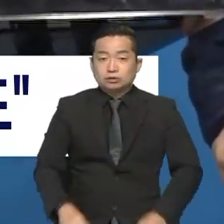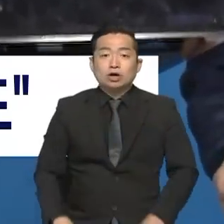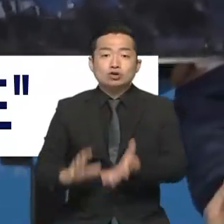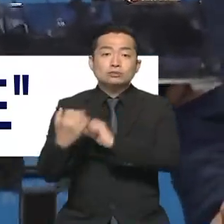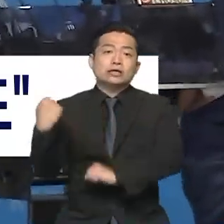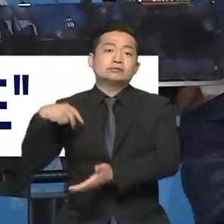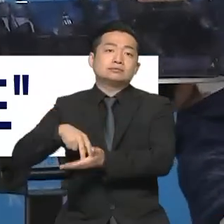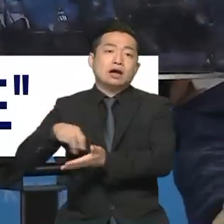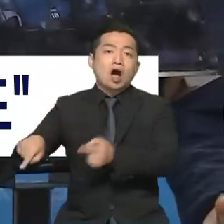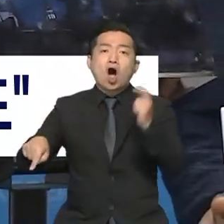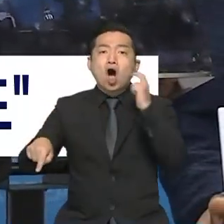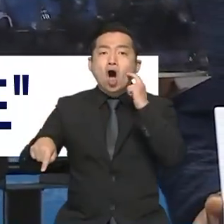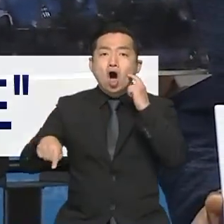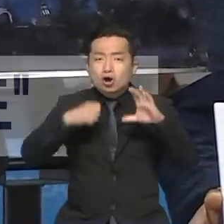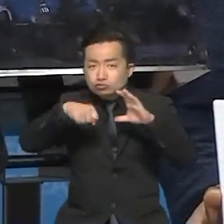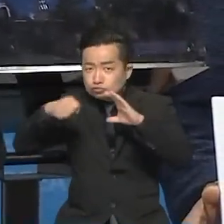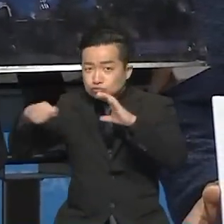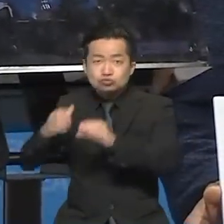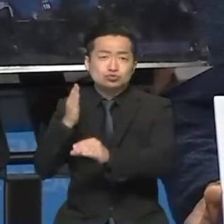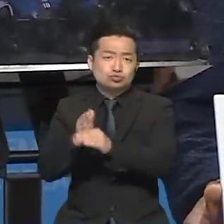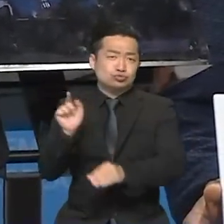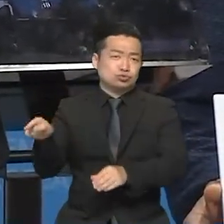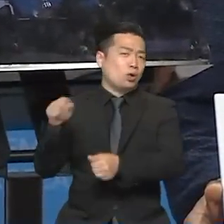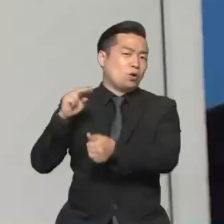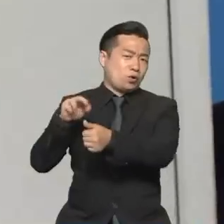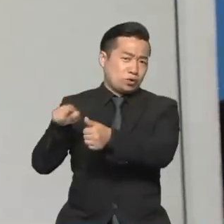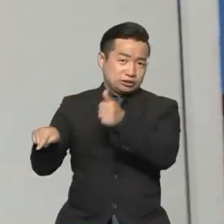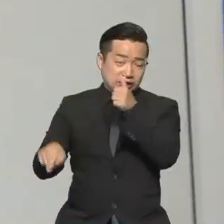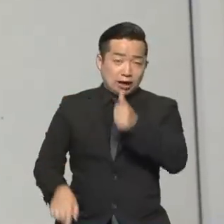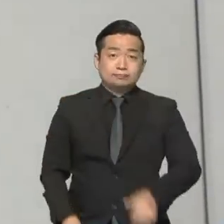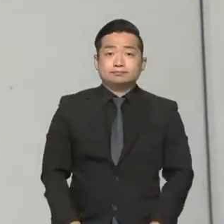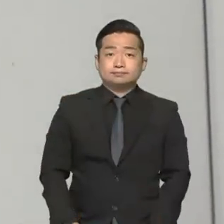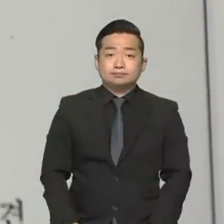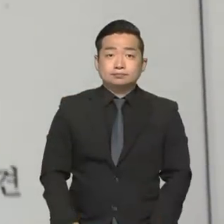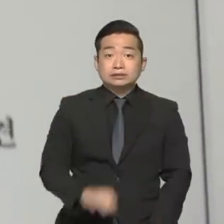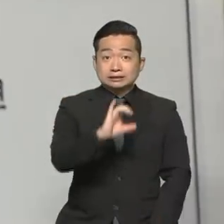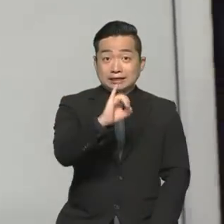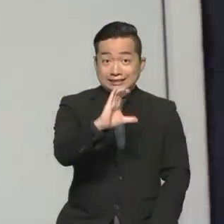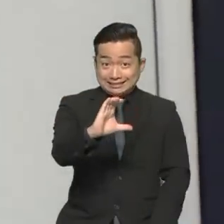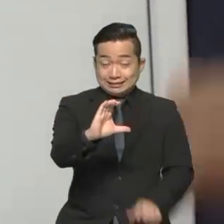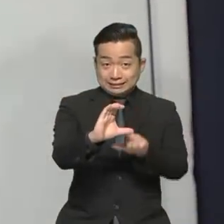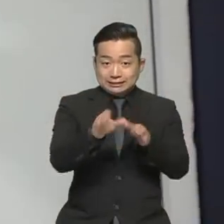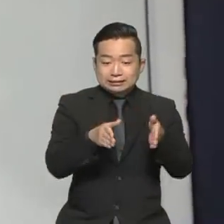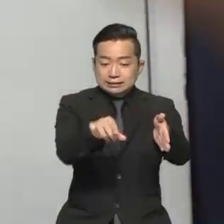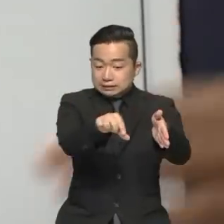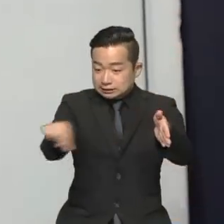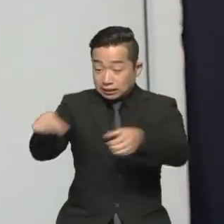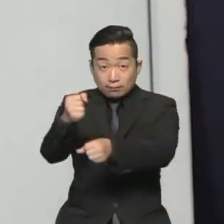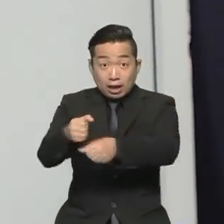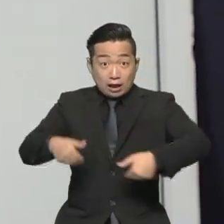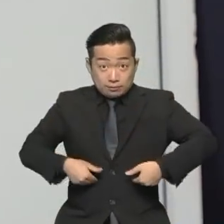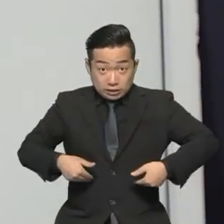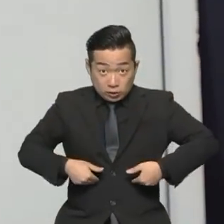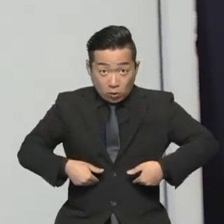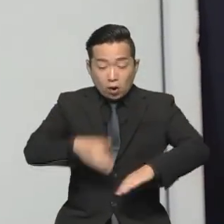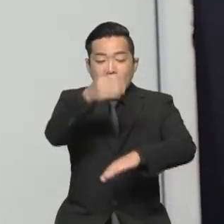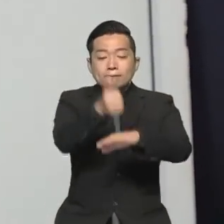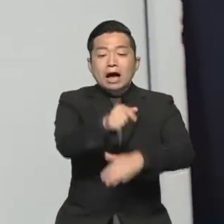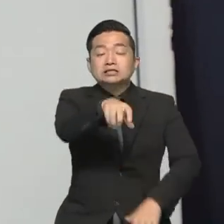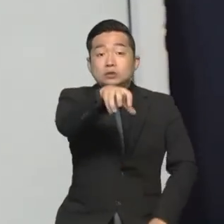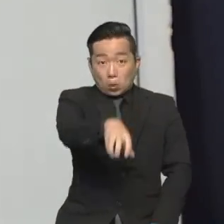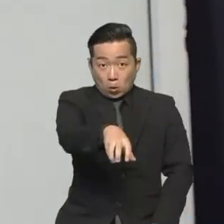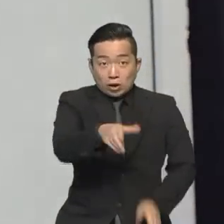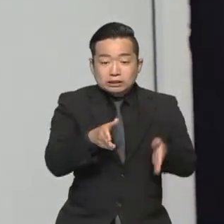측에서 가짜뉴스로 국민을 호도한다고 비판했습니다. IC를 만들어야 한다고는 했지만 그렇다고 종점이나